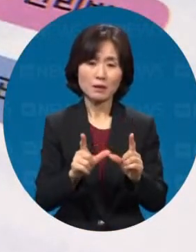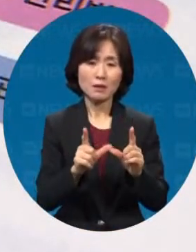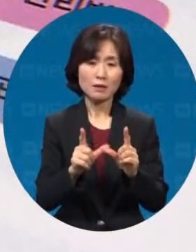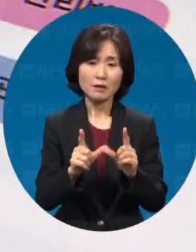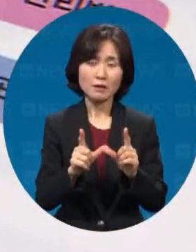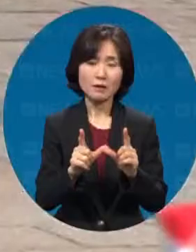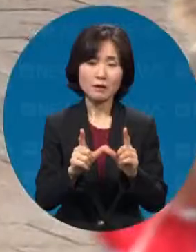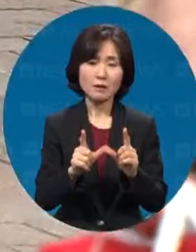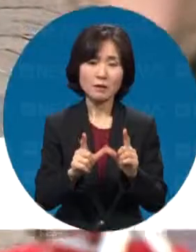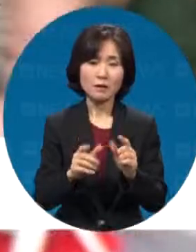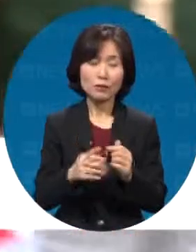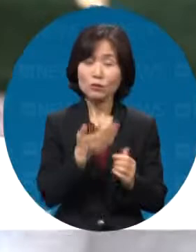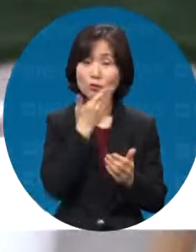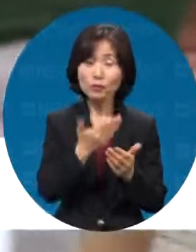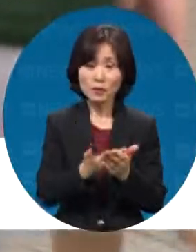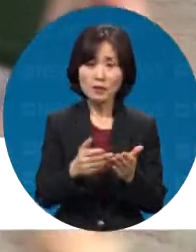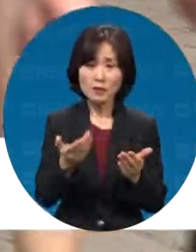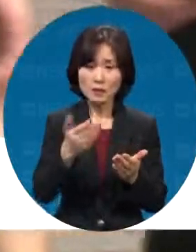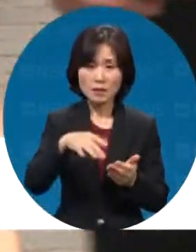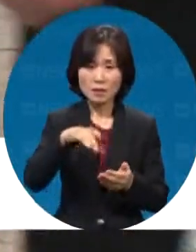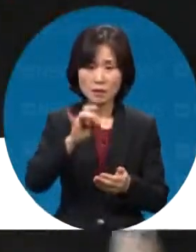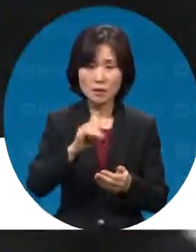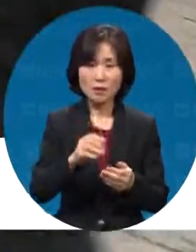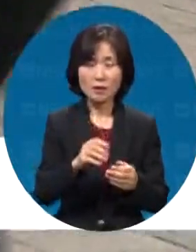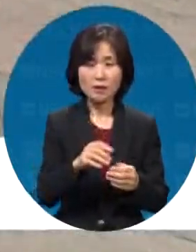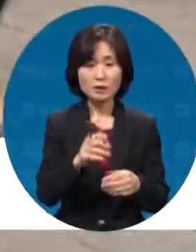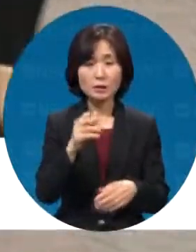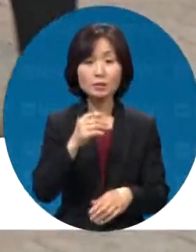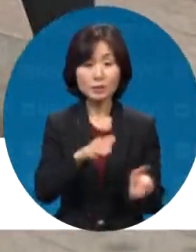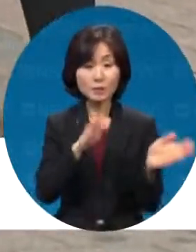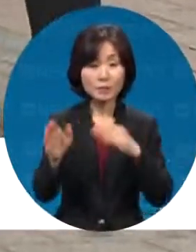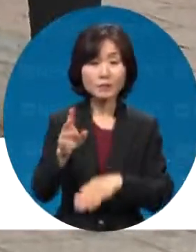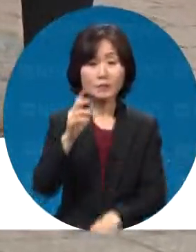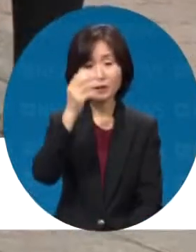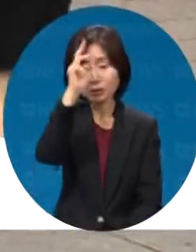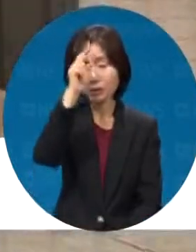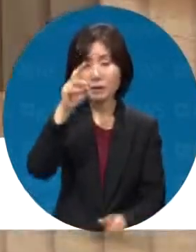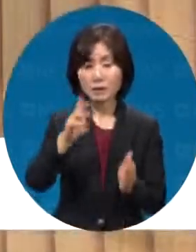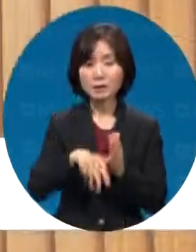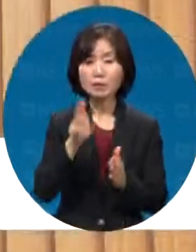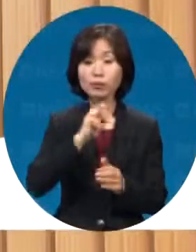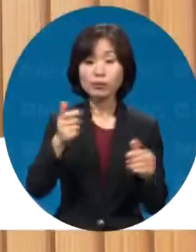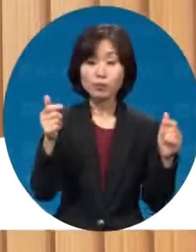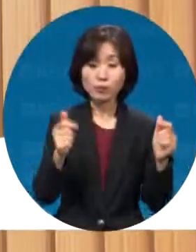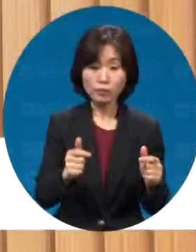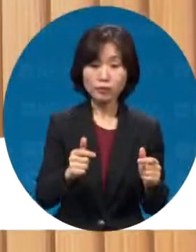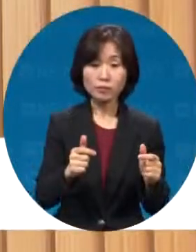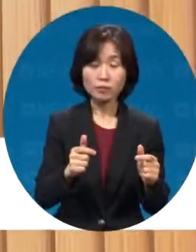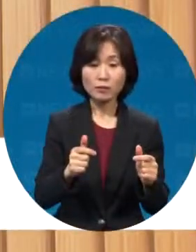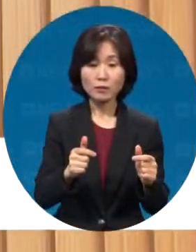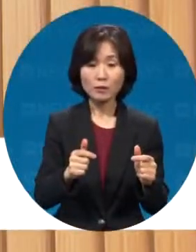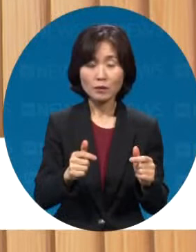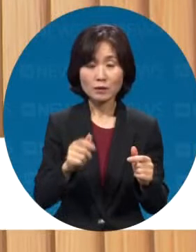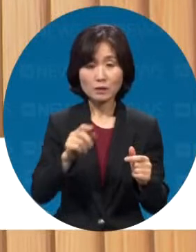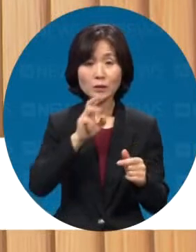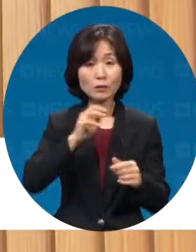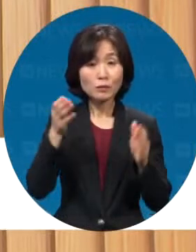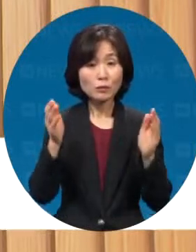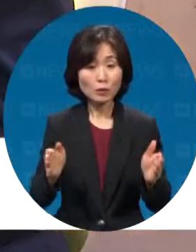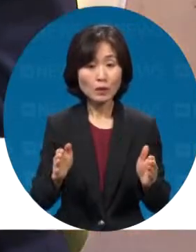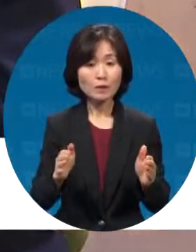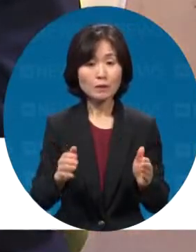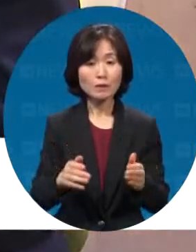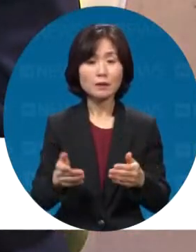조언합니다. 점심시간 30분을 줄여서라도 내가 그 30분에 미래 직장에 대한 뭐 정보, 인터넷을 본다든지